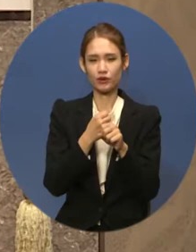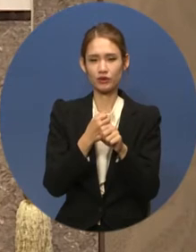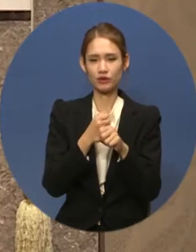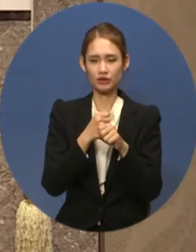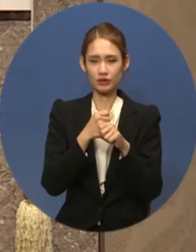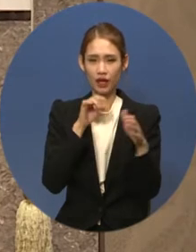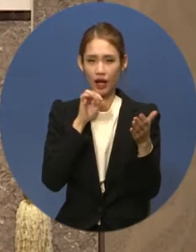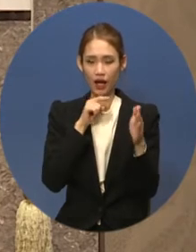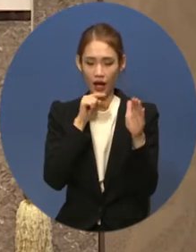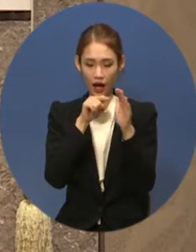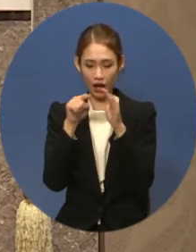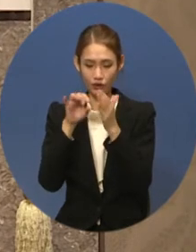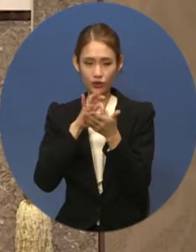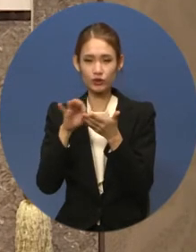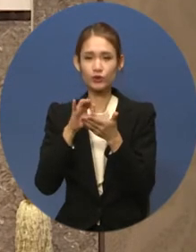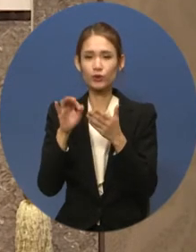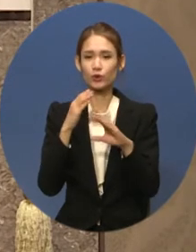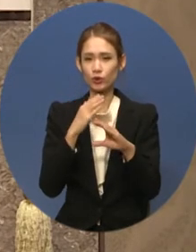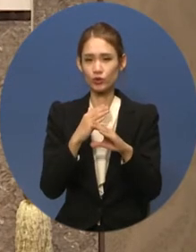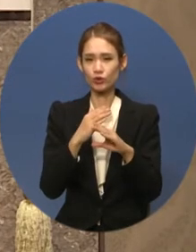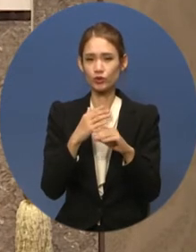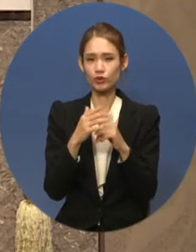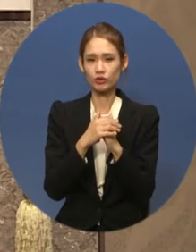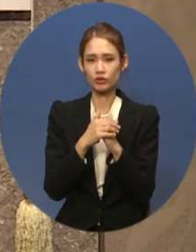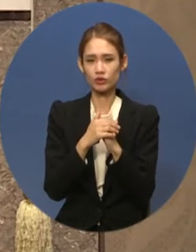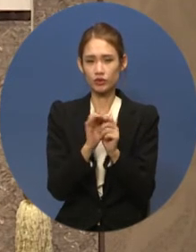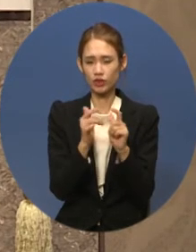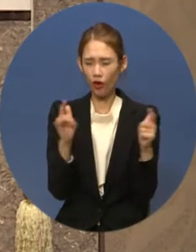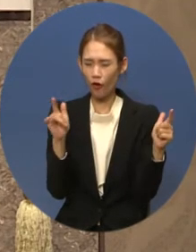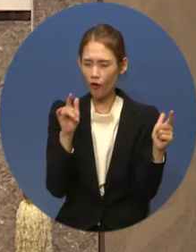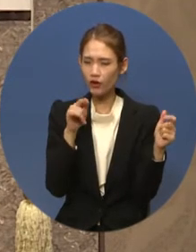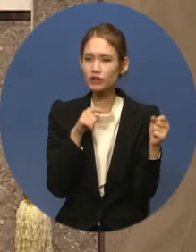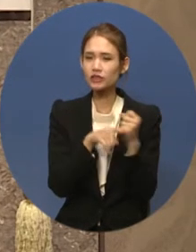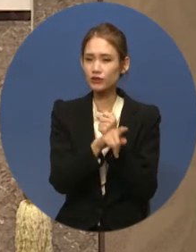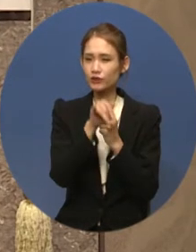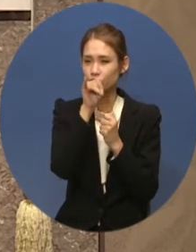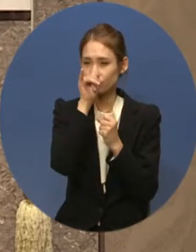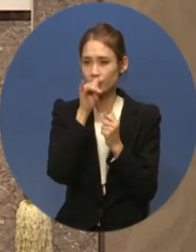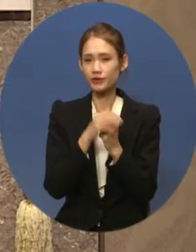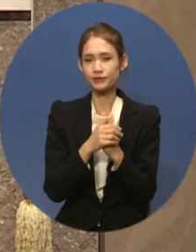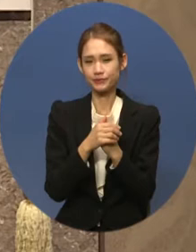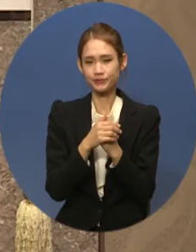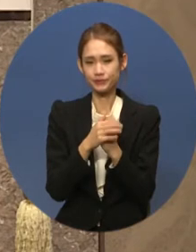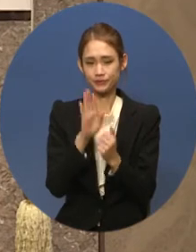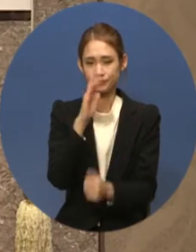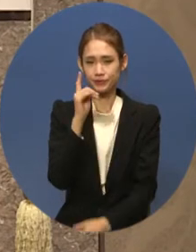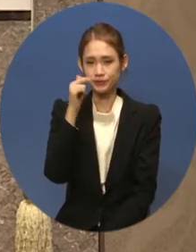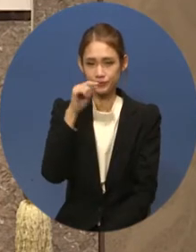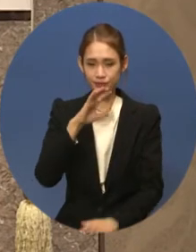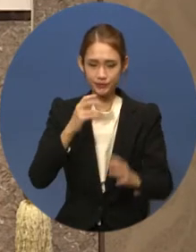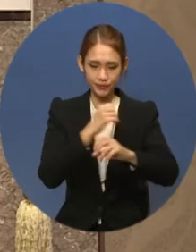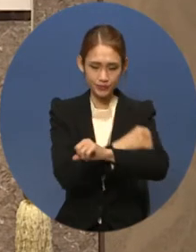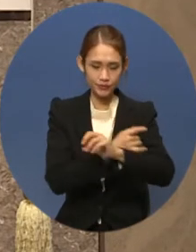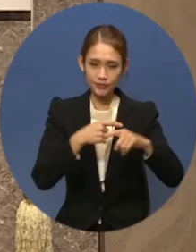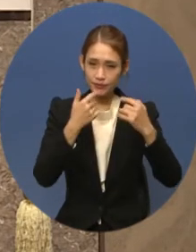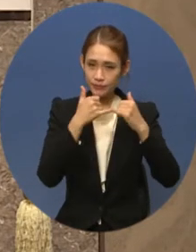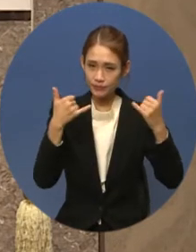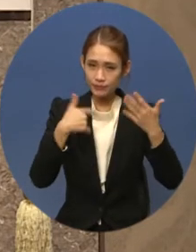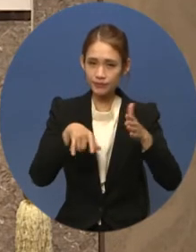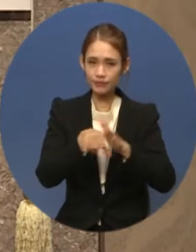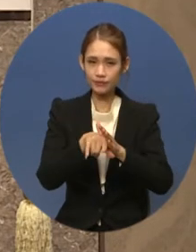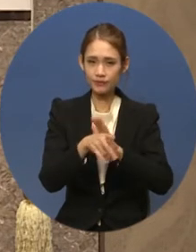이용하고 있습니다 그런데 는 뭐 여러가지 이유가 있는데요 우리가 보온 국가유공자를 위한 것이